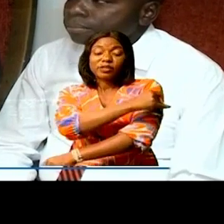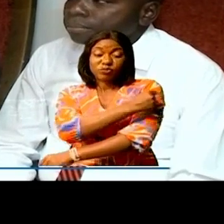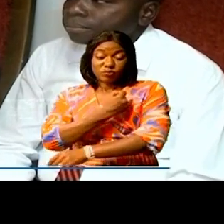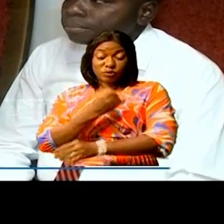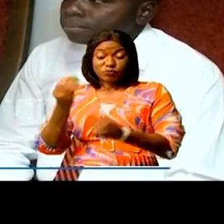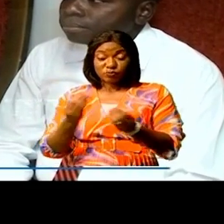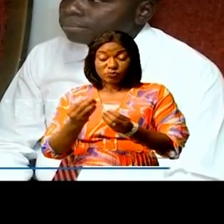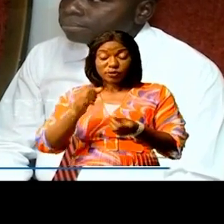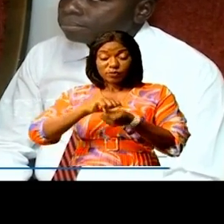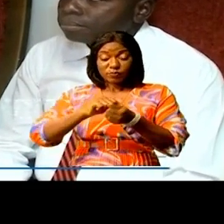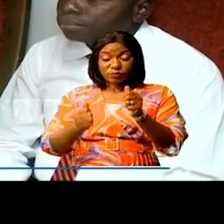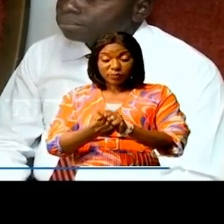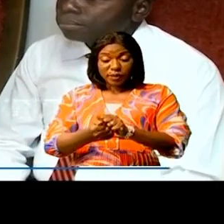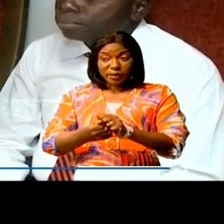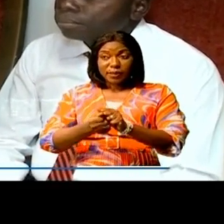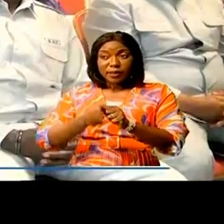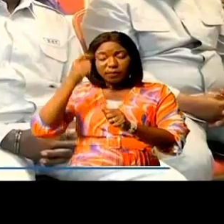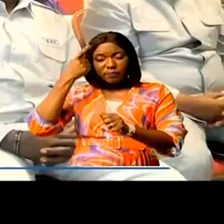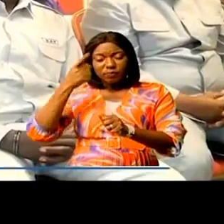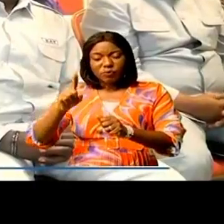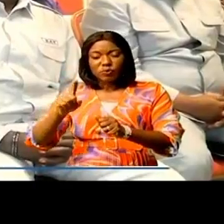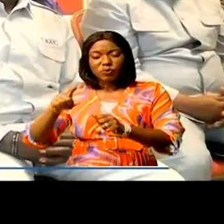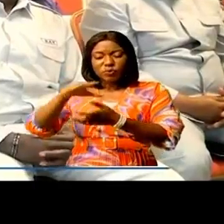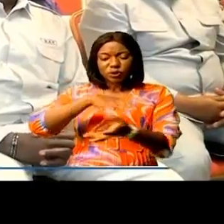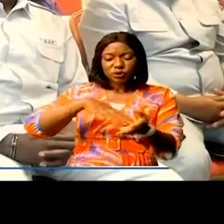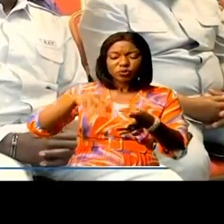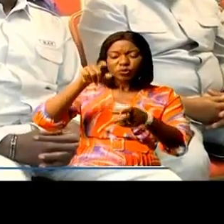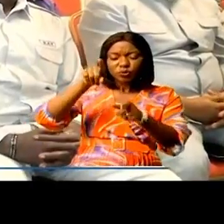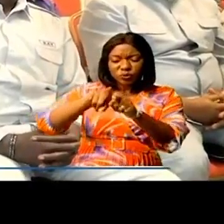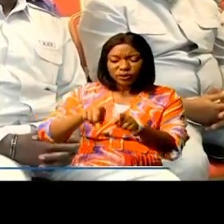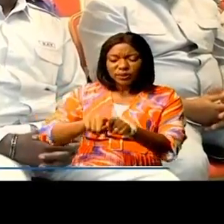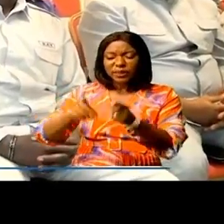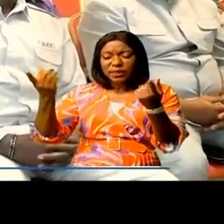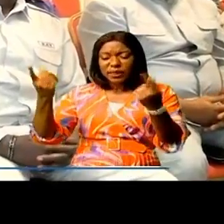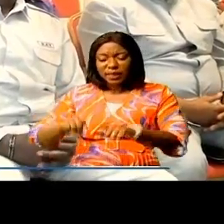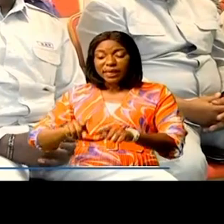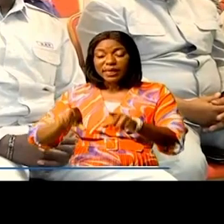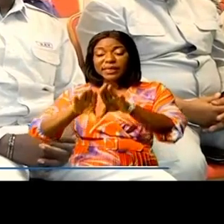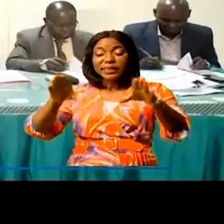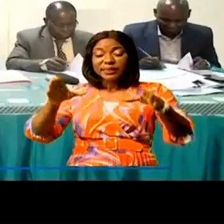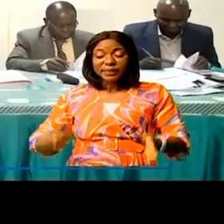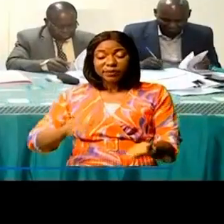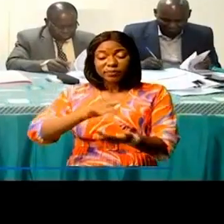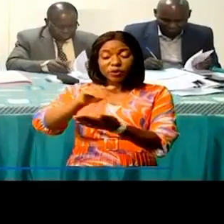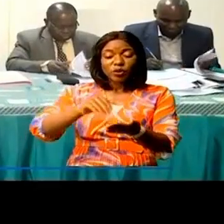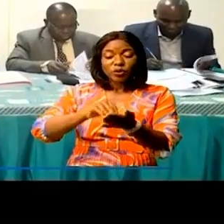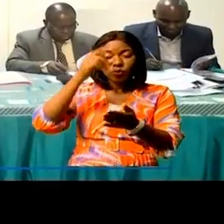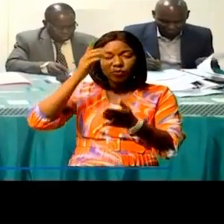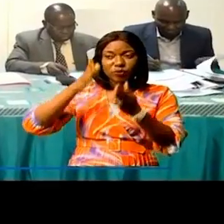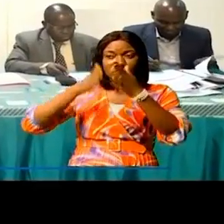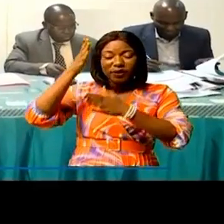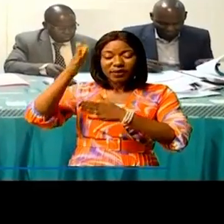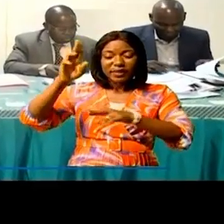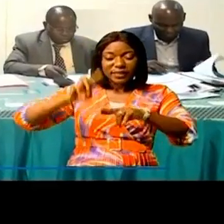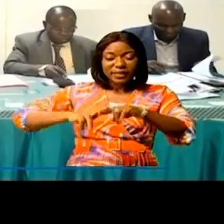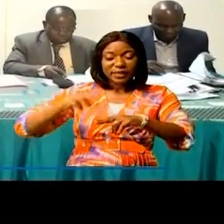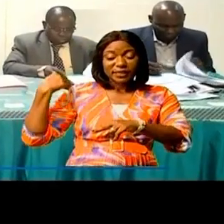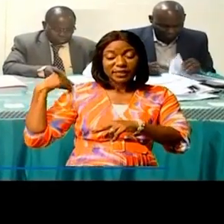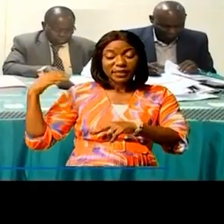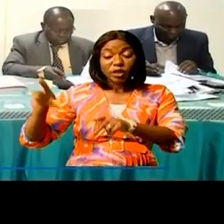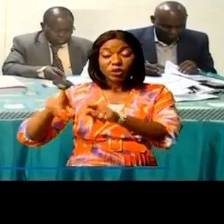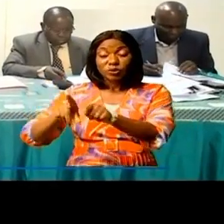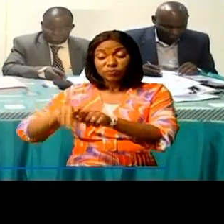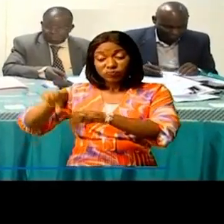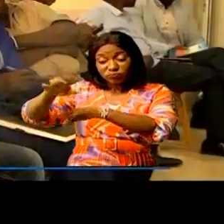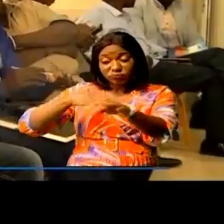sécuritaire, sont à soumettre au chef de l'État lors de la prochaine table ronde institutionnelle sur l'avenir de l'état des sièges qui sera convoquée